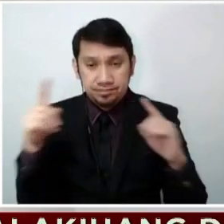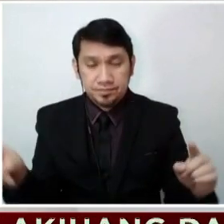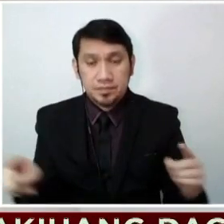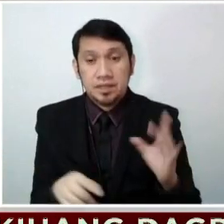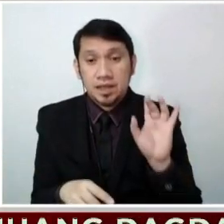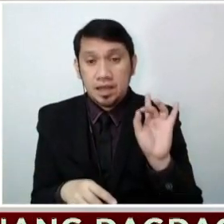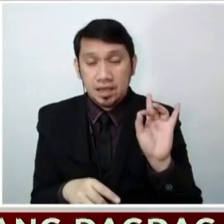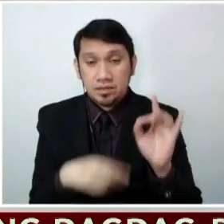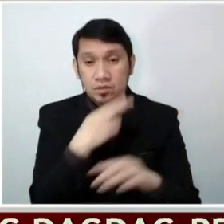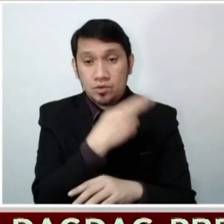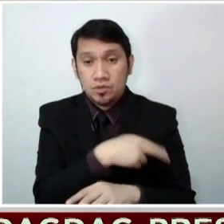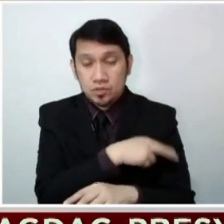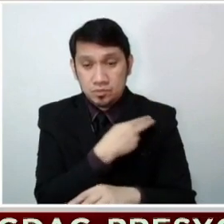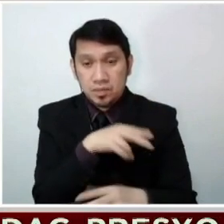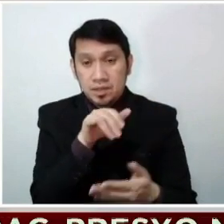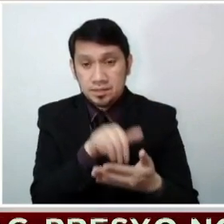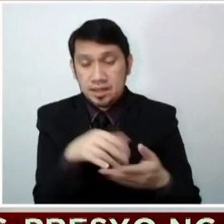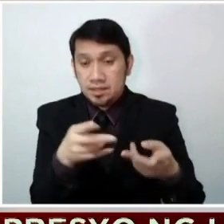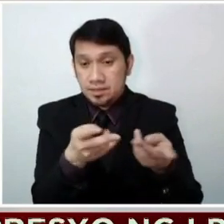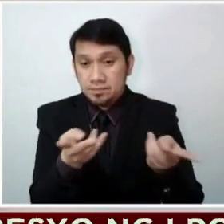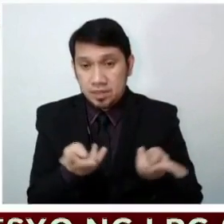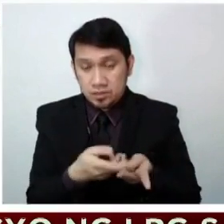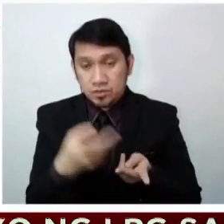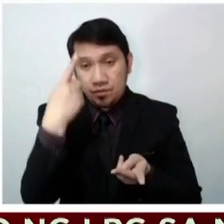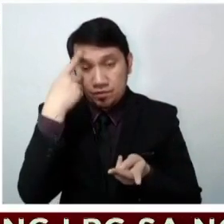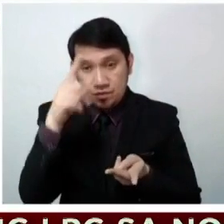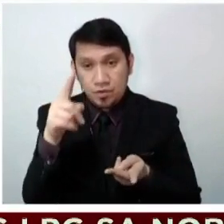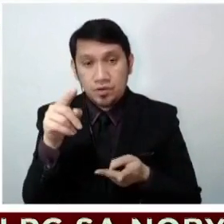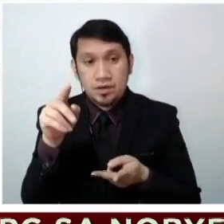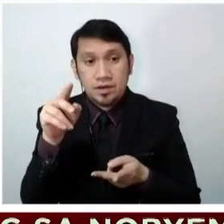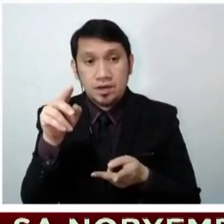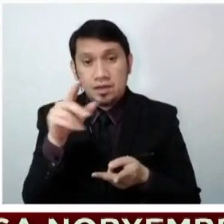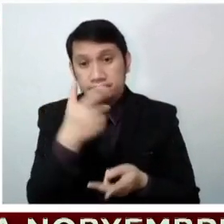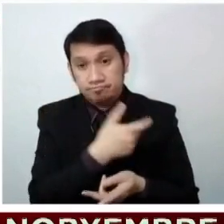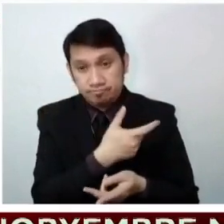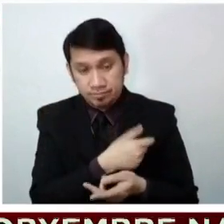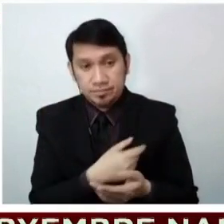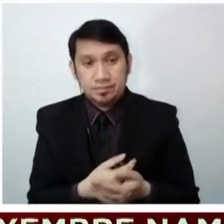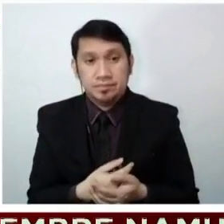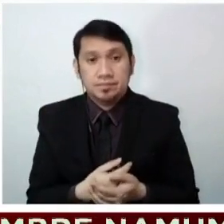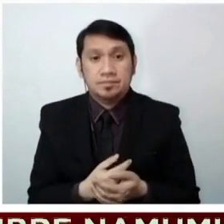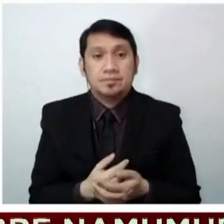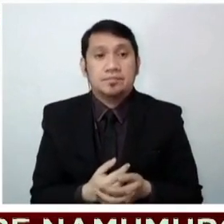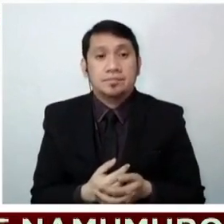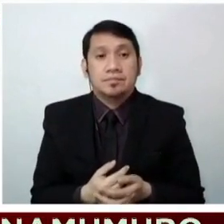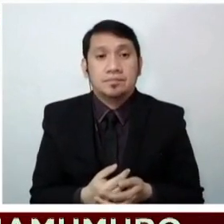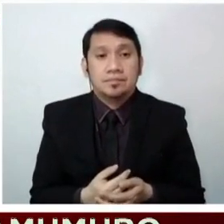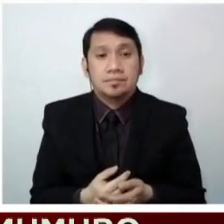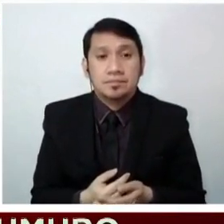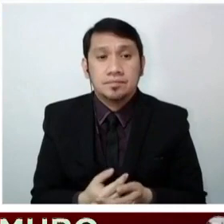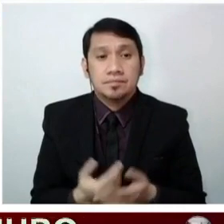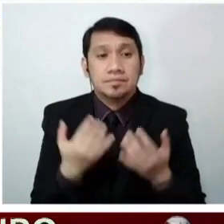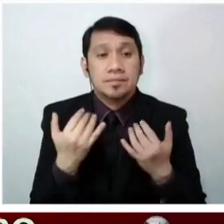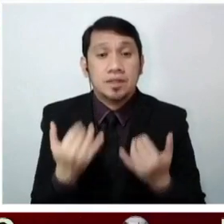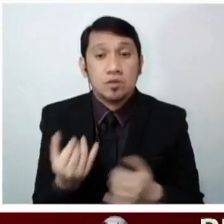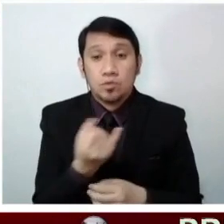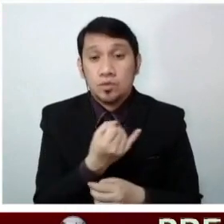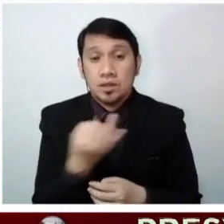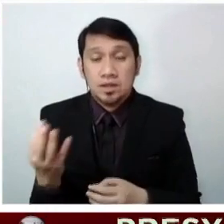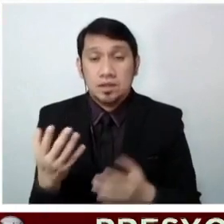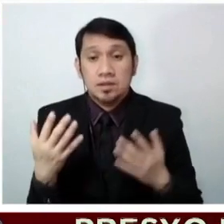ospital na itinalagang pilot site sa Metro Manila. Ang bilang lang naman ng ating record na first events no